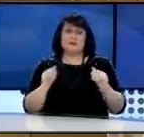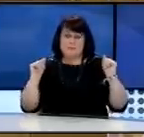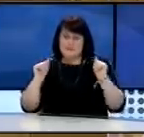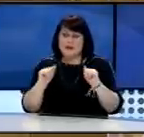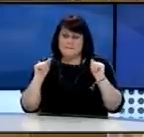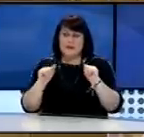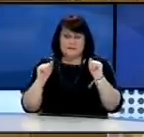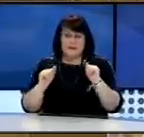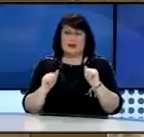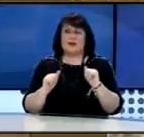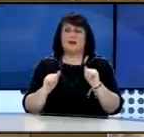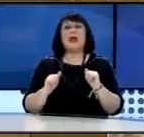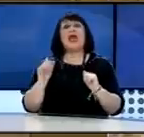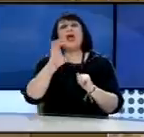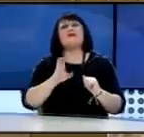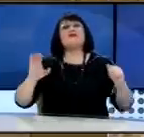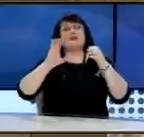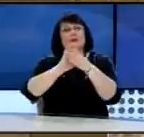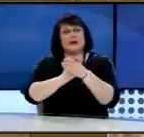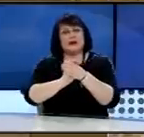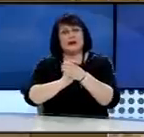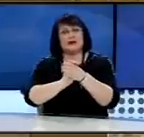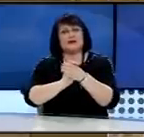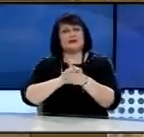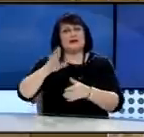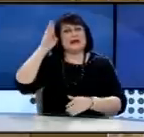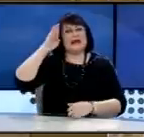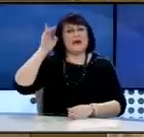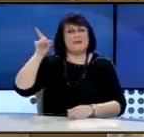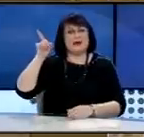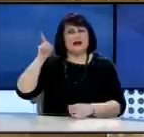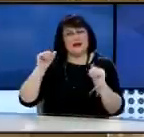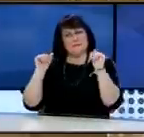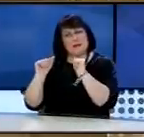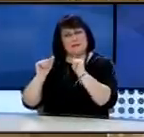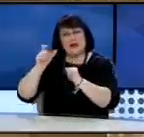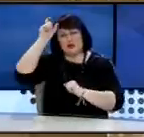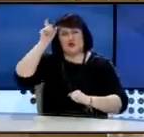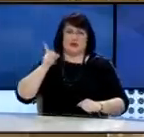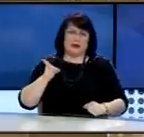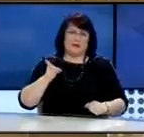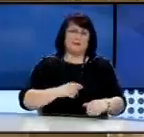πιέσεων, των όποιων πιέσεων της Ευρωπαϊκής Ένωσης και της ΗΠΑ προς την Τουρκία.